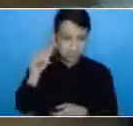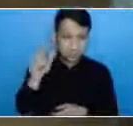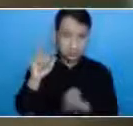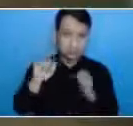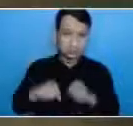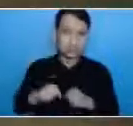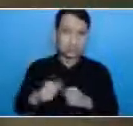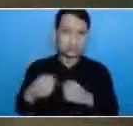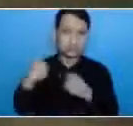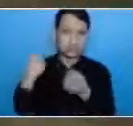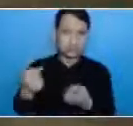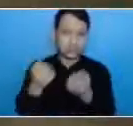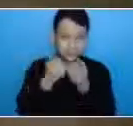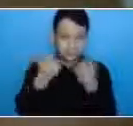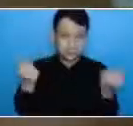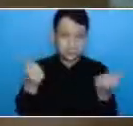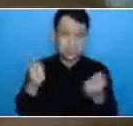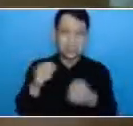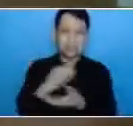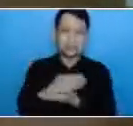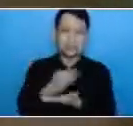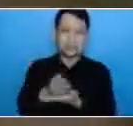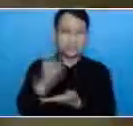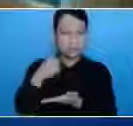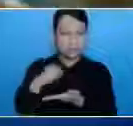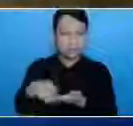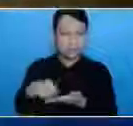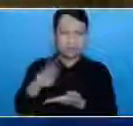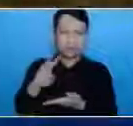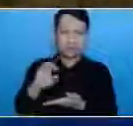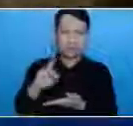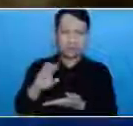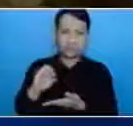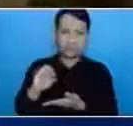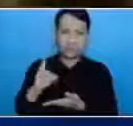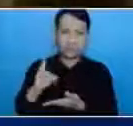sektor, meron pang parating na donasyon mula sa COVAX facility.